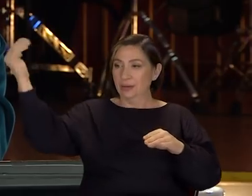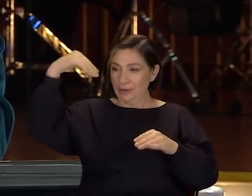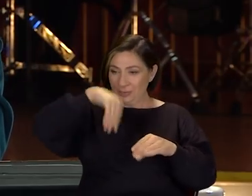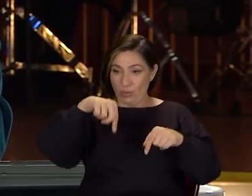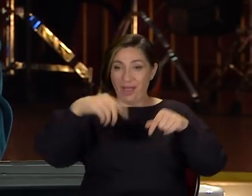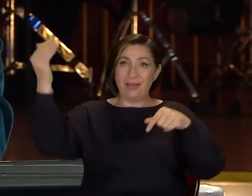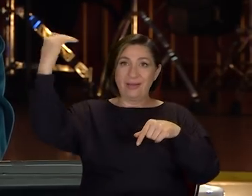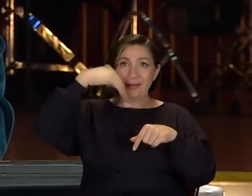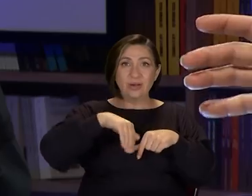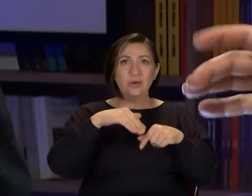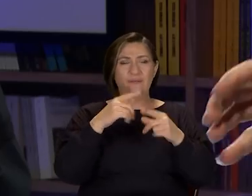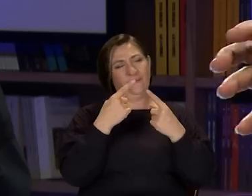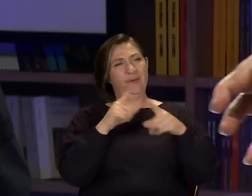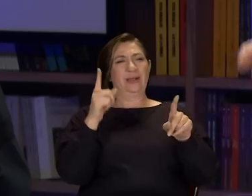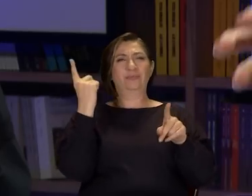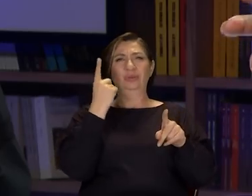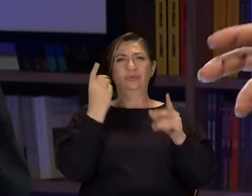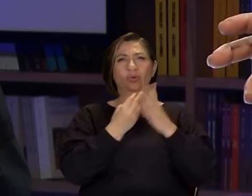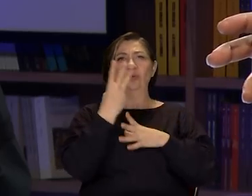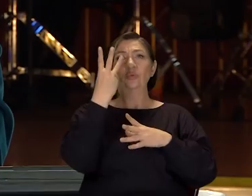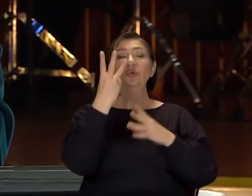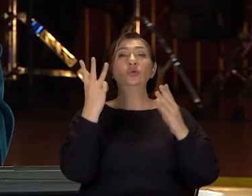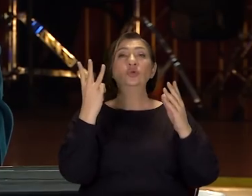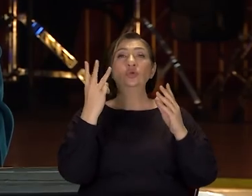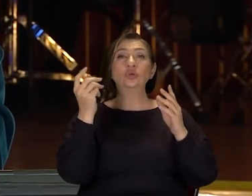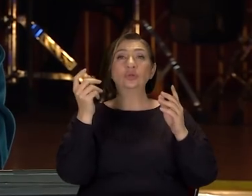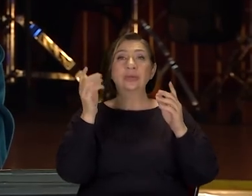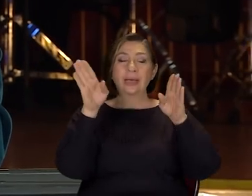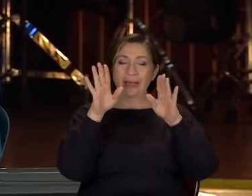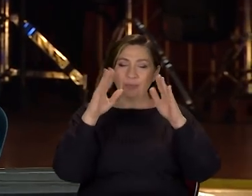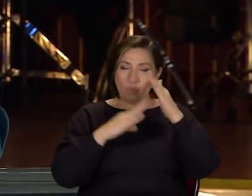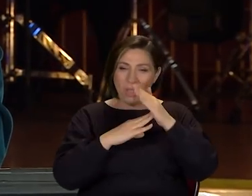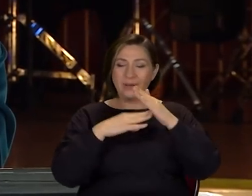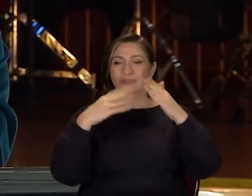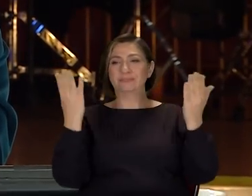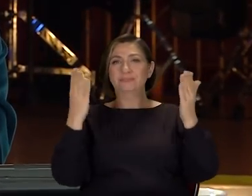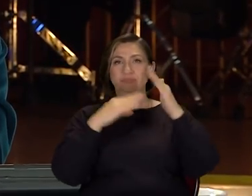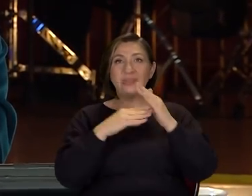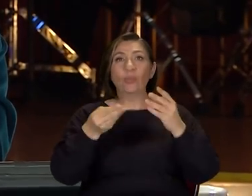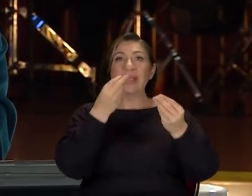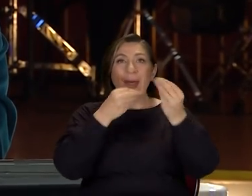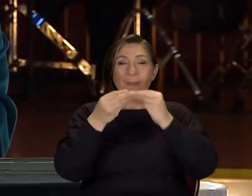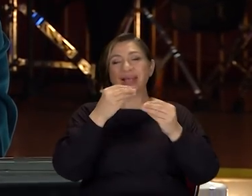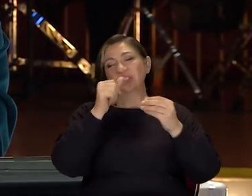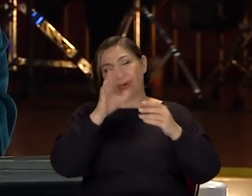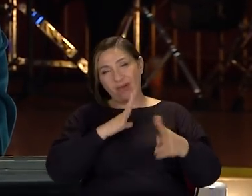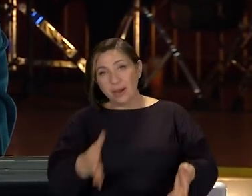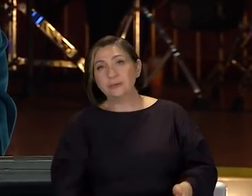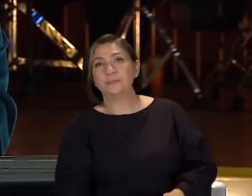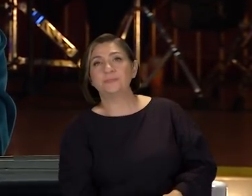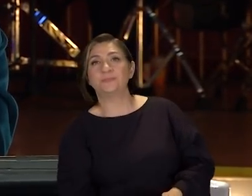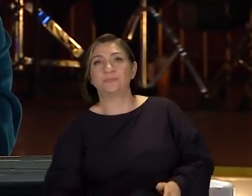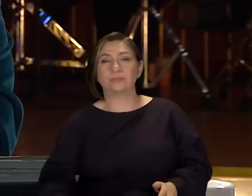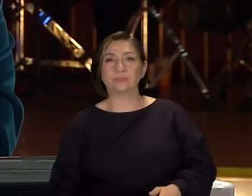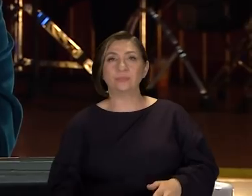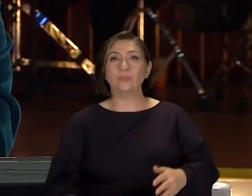döndüğümüzde turneden farklı bir versiyon. Burada üç perde oynuyoruz. Burası yemeli içmeli olduğu için